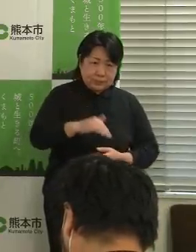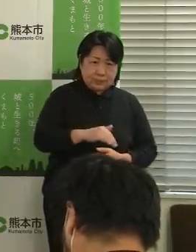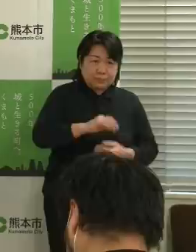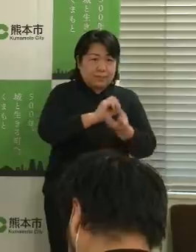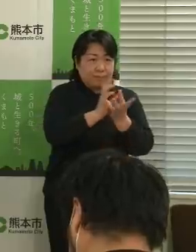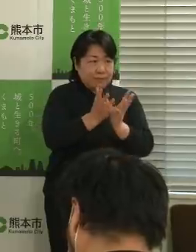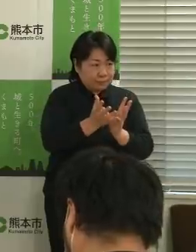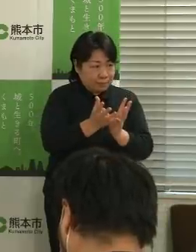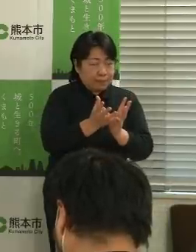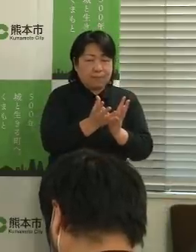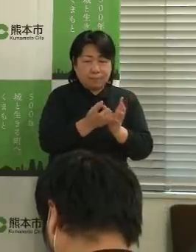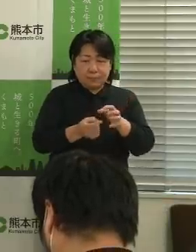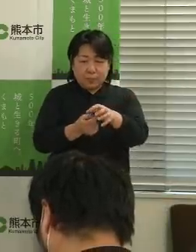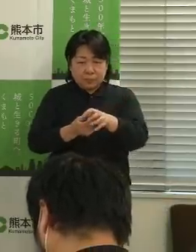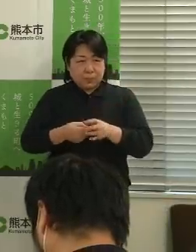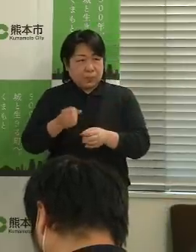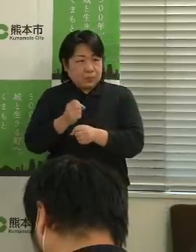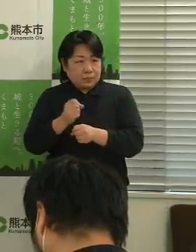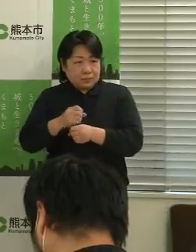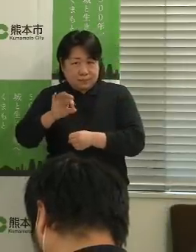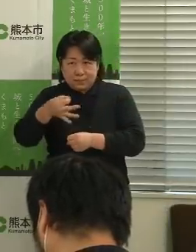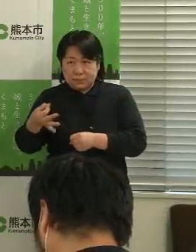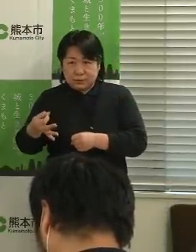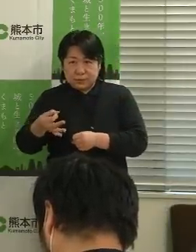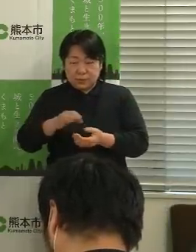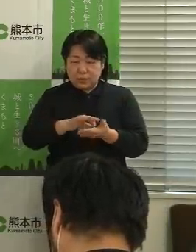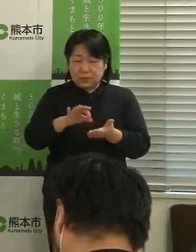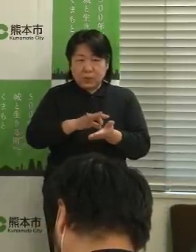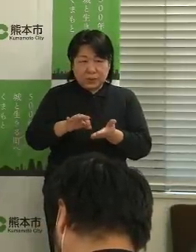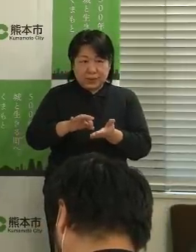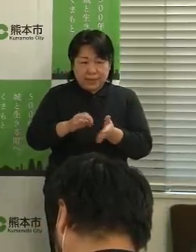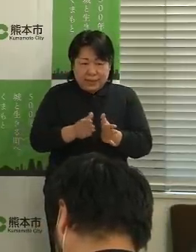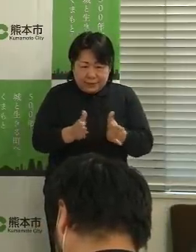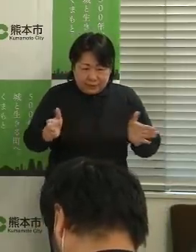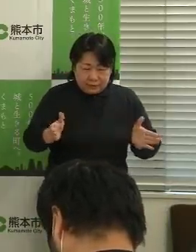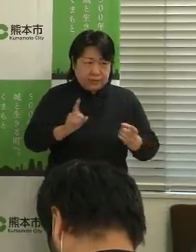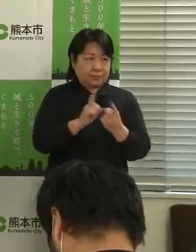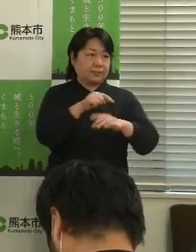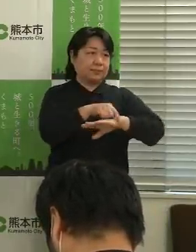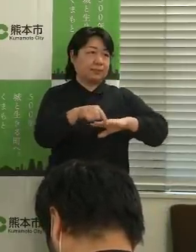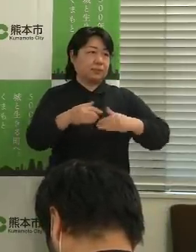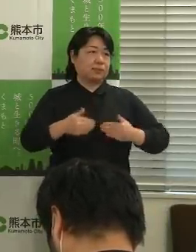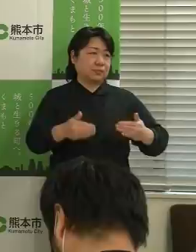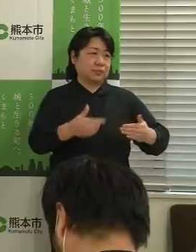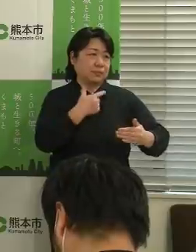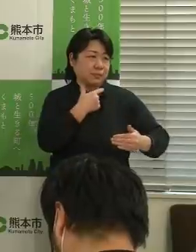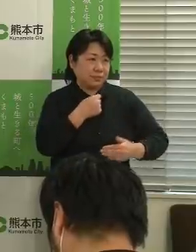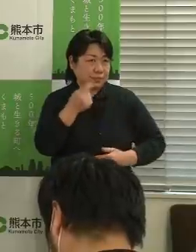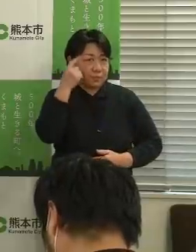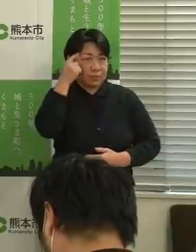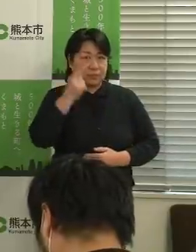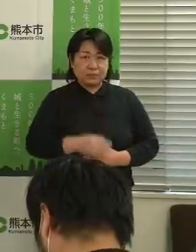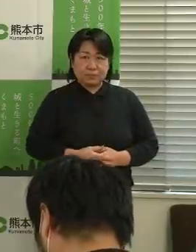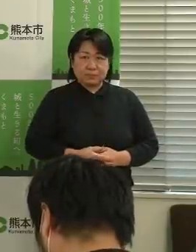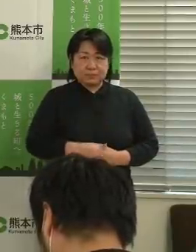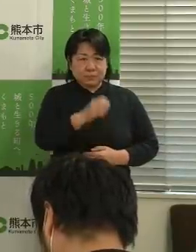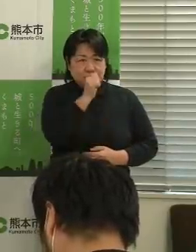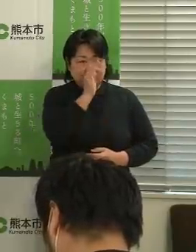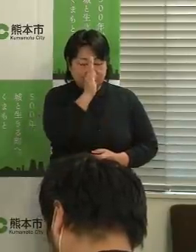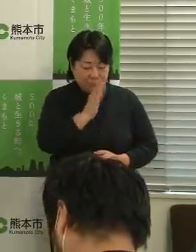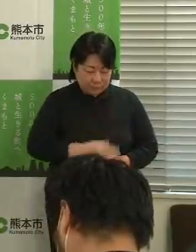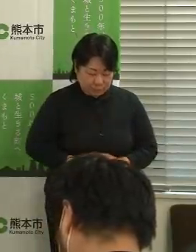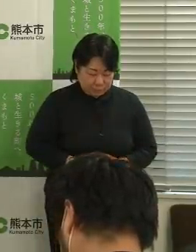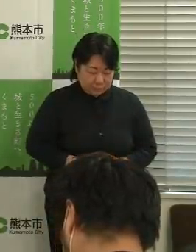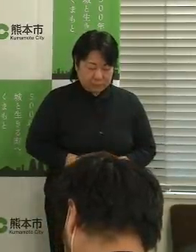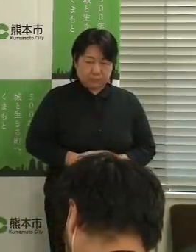とするですね、農産物等の消費拡大対策を進めてまいりたいと考えておりますので、どうぞよろしくお